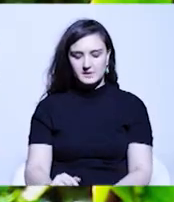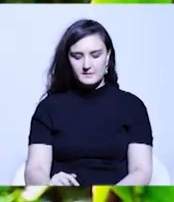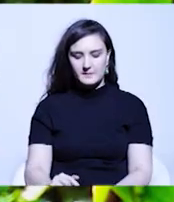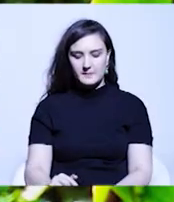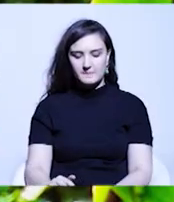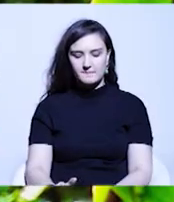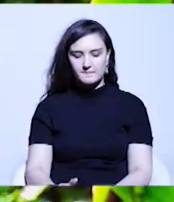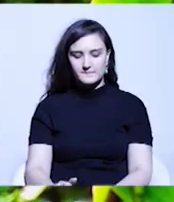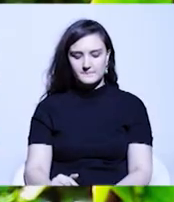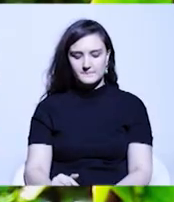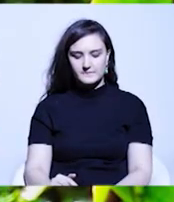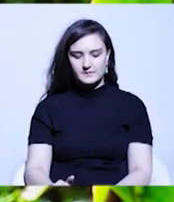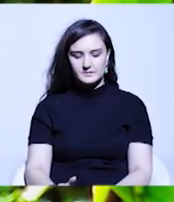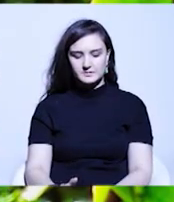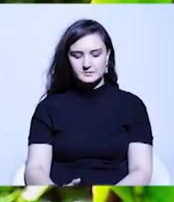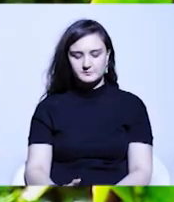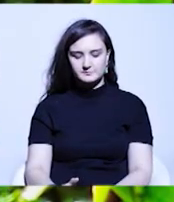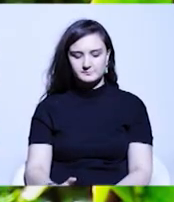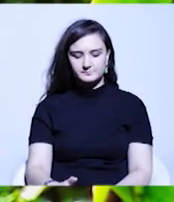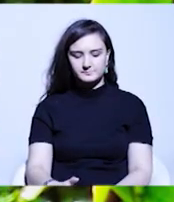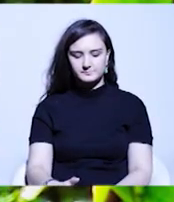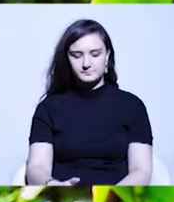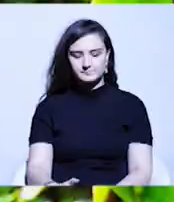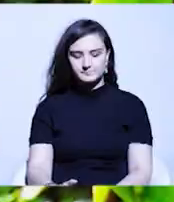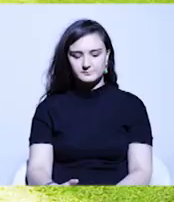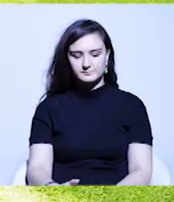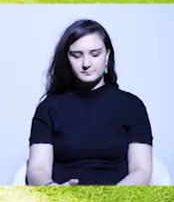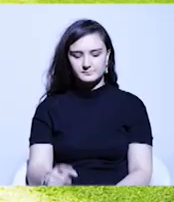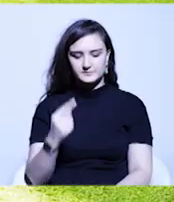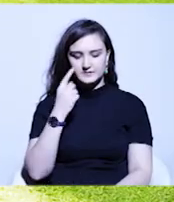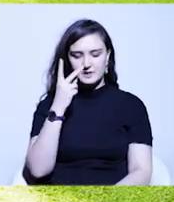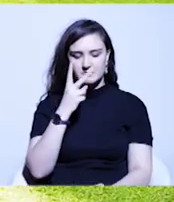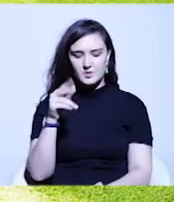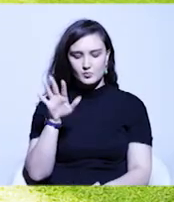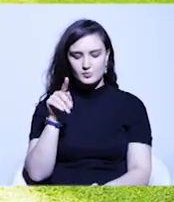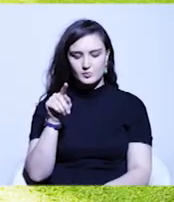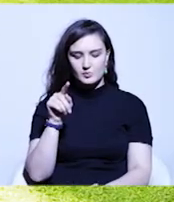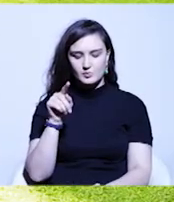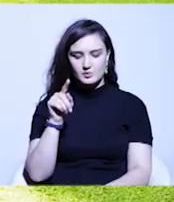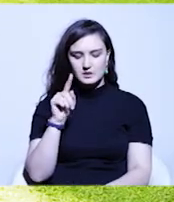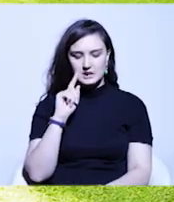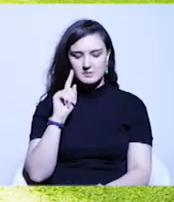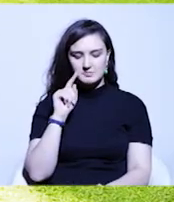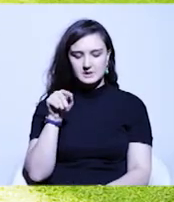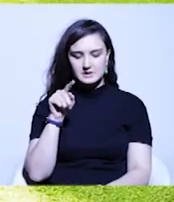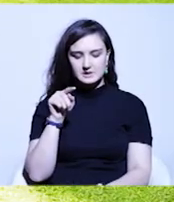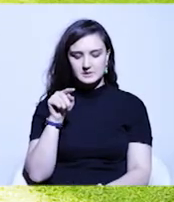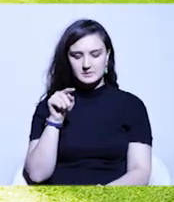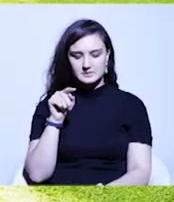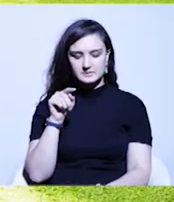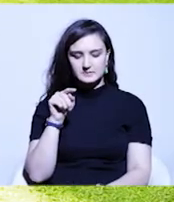ფერის ხაზებისგან, აი აღმოვაჩინე ჩემმა თვალმა უფრო სწორედ აღიქვა ღვთისმშობლისა და ყრმის